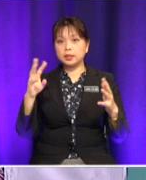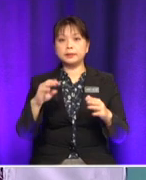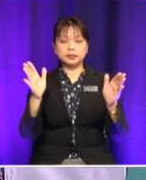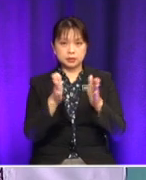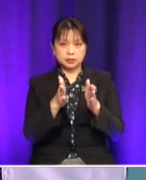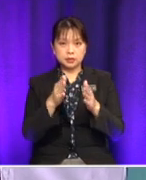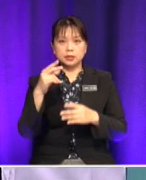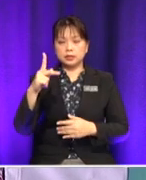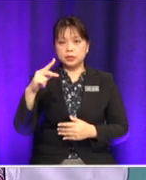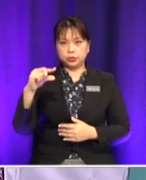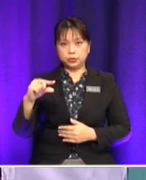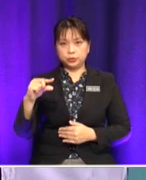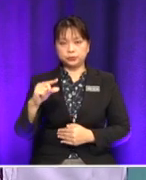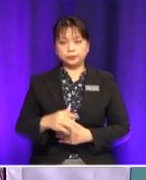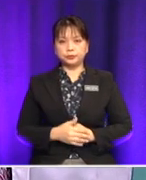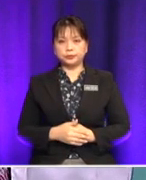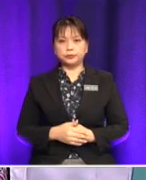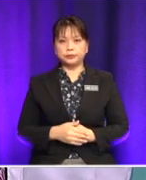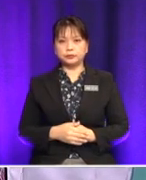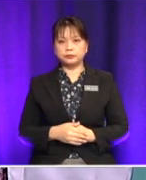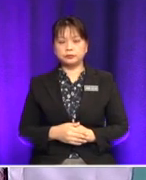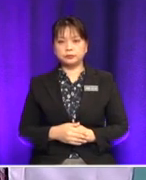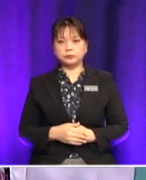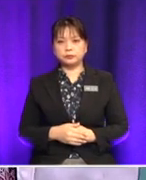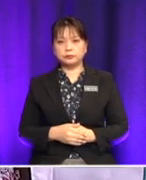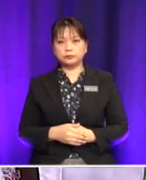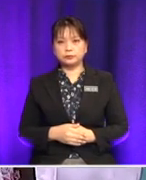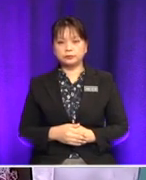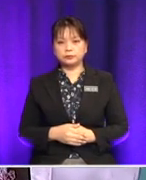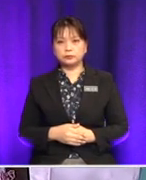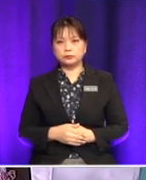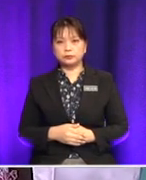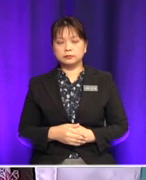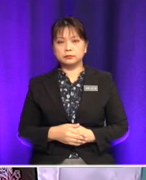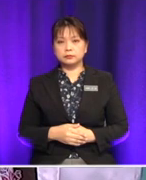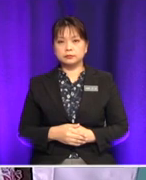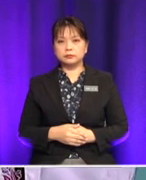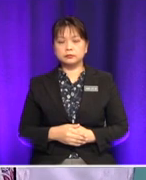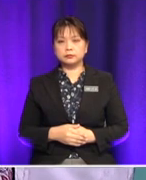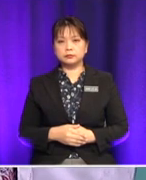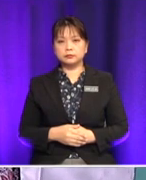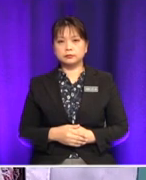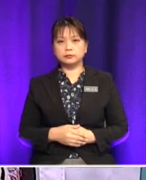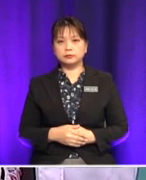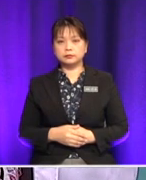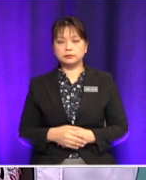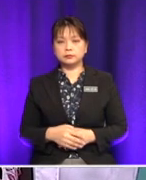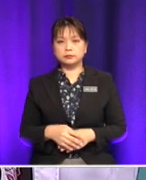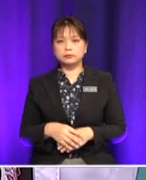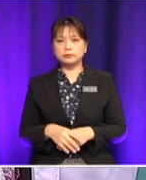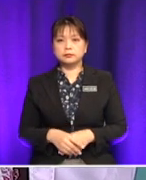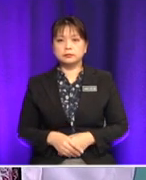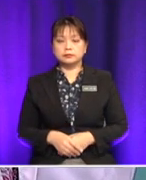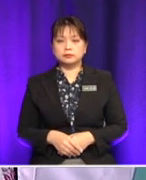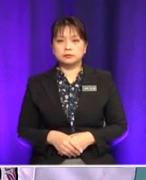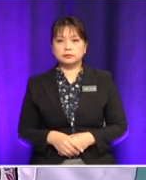kg keju nah Kiki kecil Kalau Q besar apa ada Kelvin ah jadi kena betul simbolnya Hah